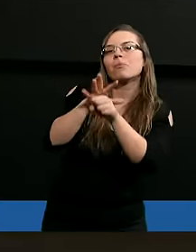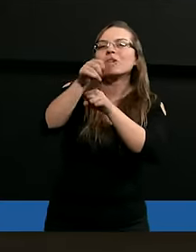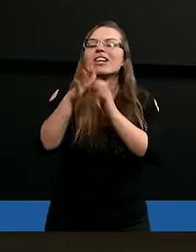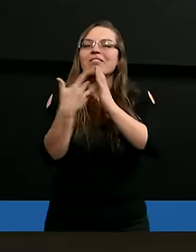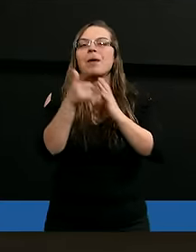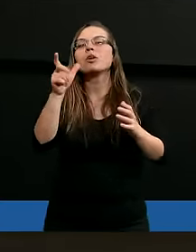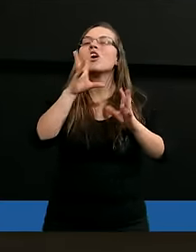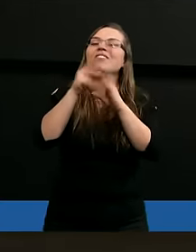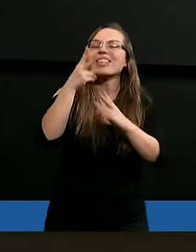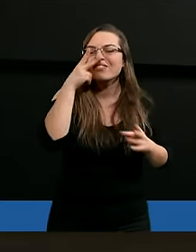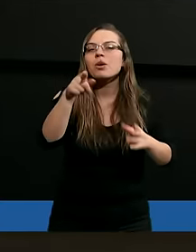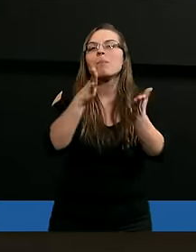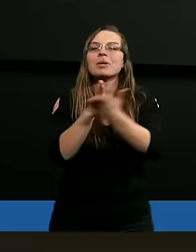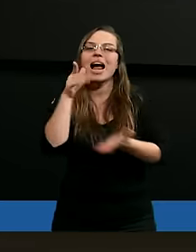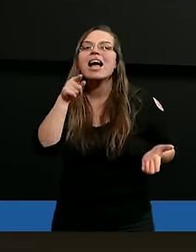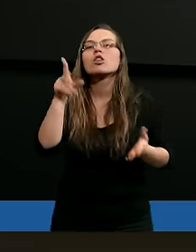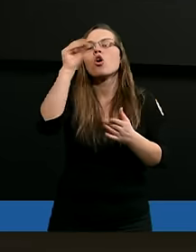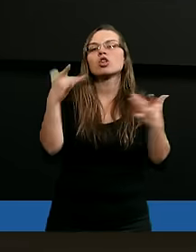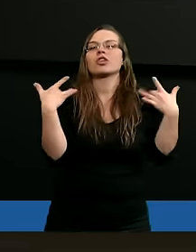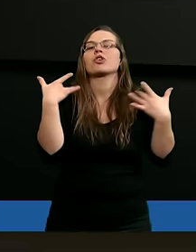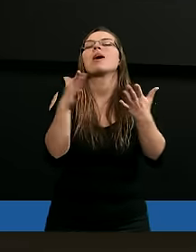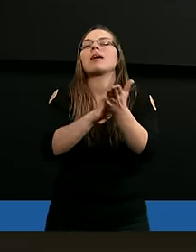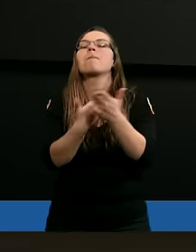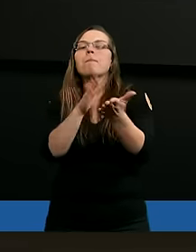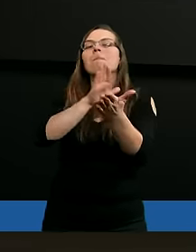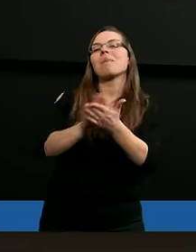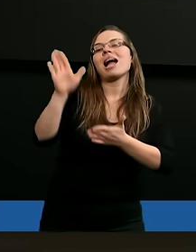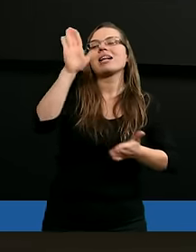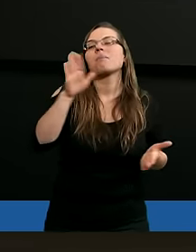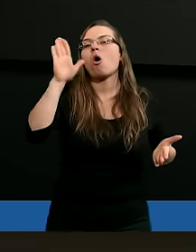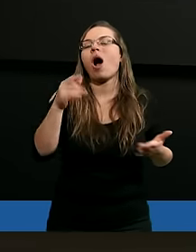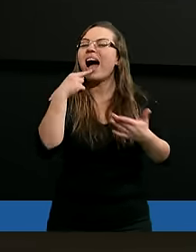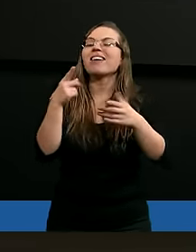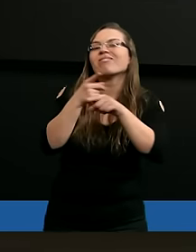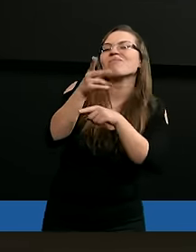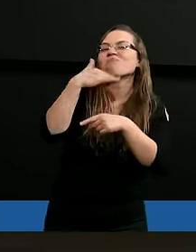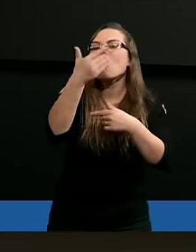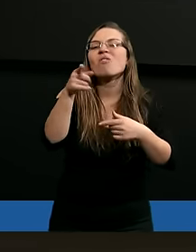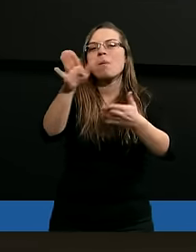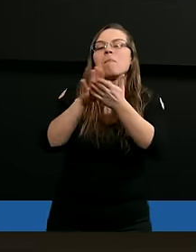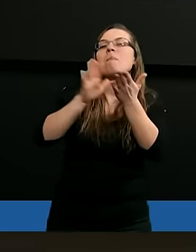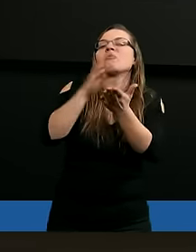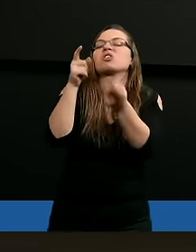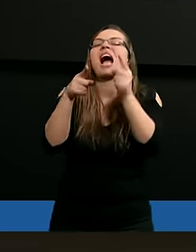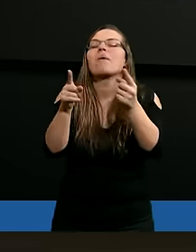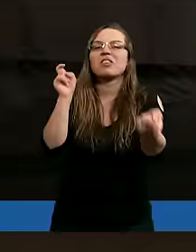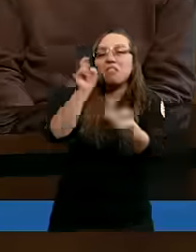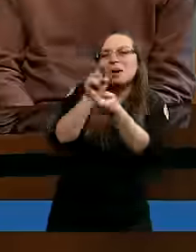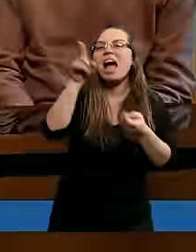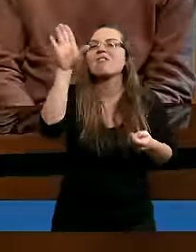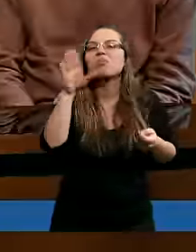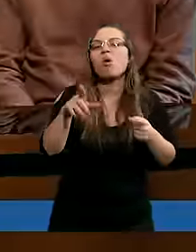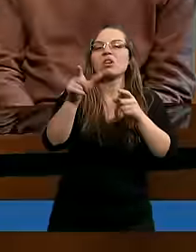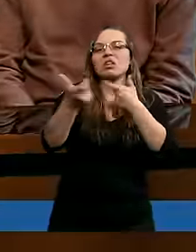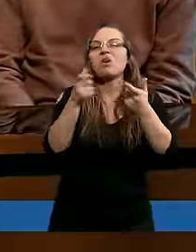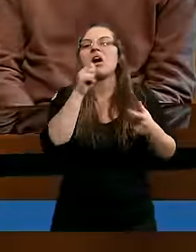mu: no widzisz, to wszystko przez to, że żyłeś bez Boga, że działałeś wbrew Niemu. No to jest tylko przecież okazja.